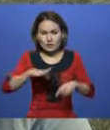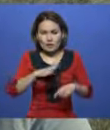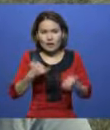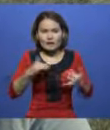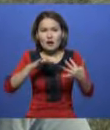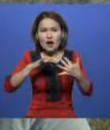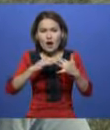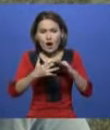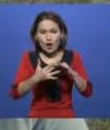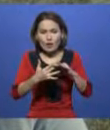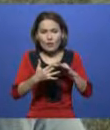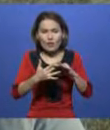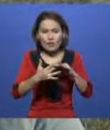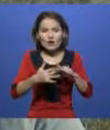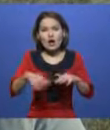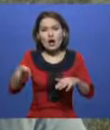Енді